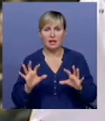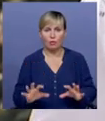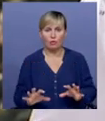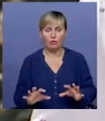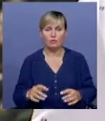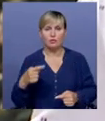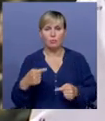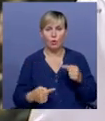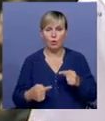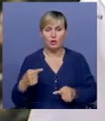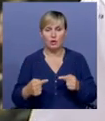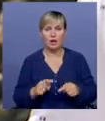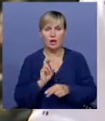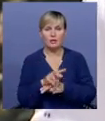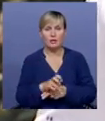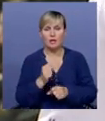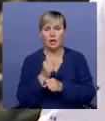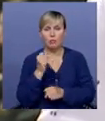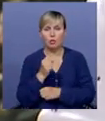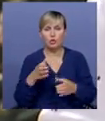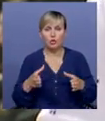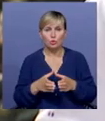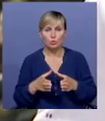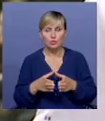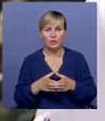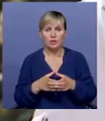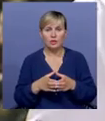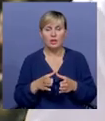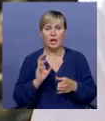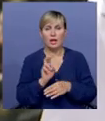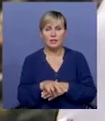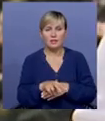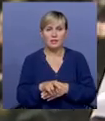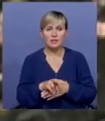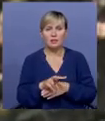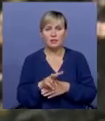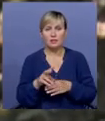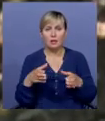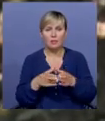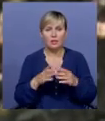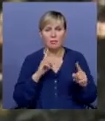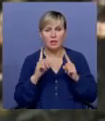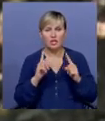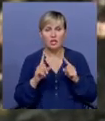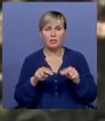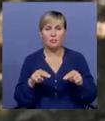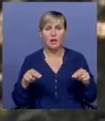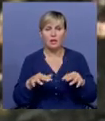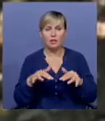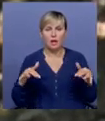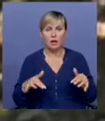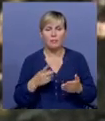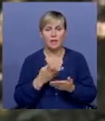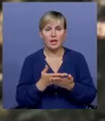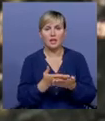в спорах, ходить на рабочие группы, ходить на комитеты Мажилиса и Сената, там доказывать